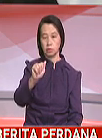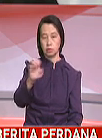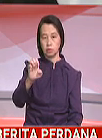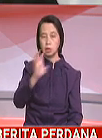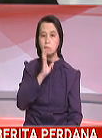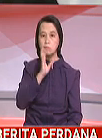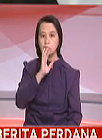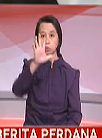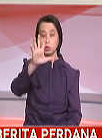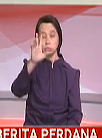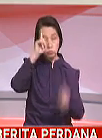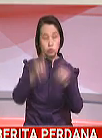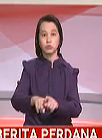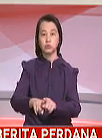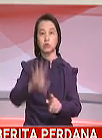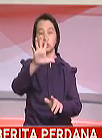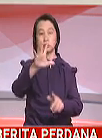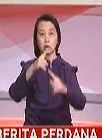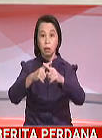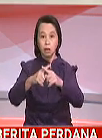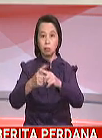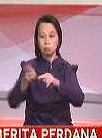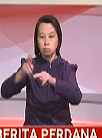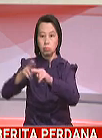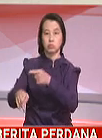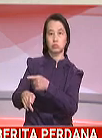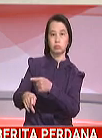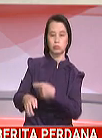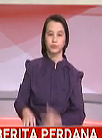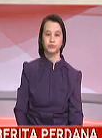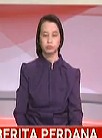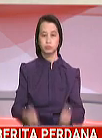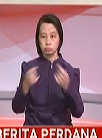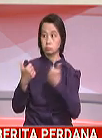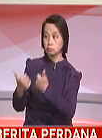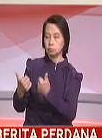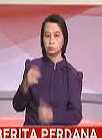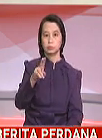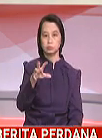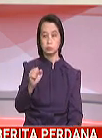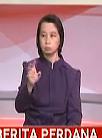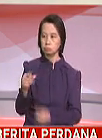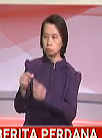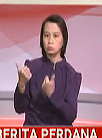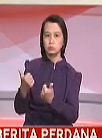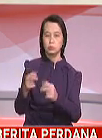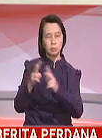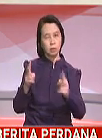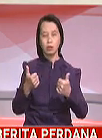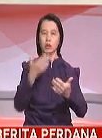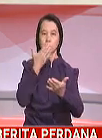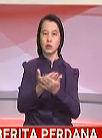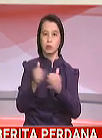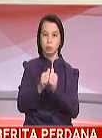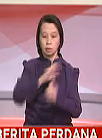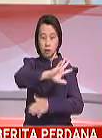setuju 5 kali ganda. Perdana Menteri menyifatkan sambutan yang diberikan oleh UAE sebagai amat luar biasa